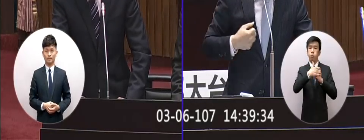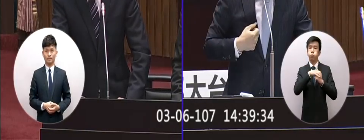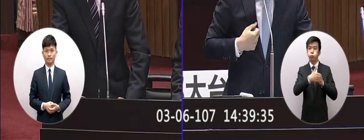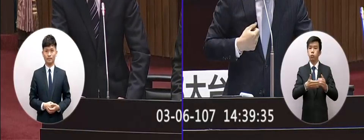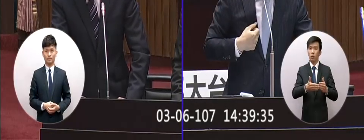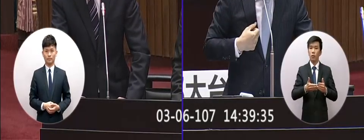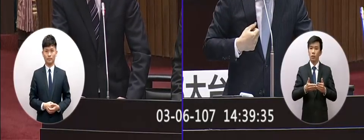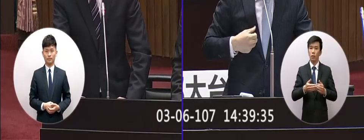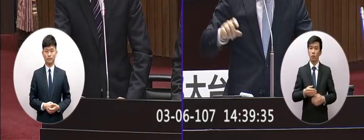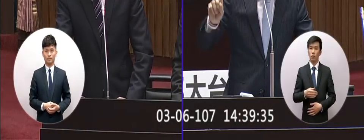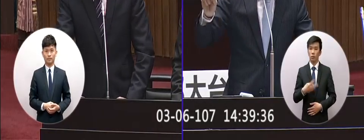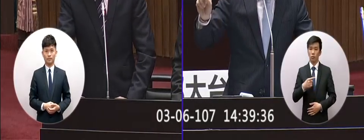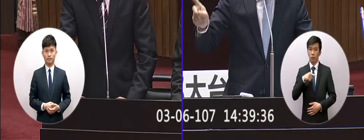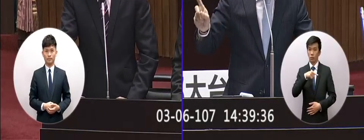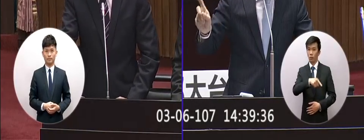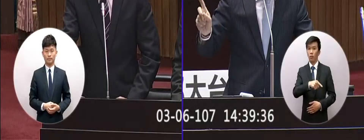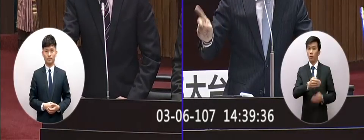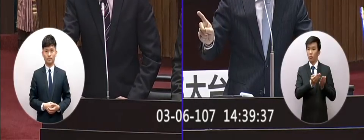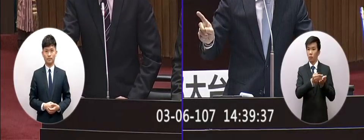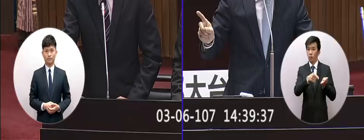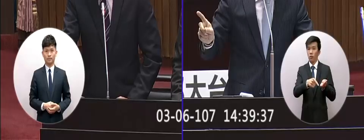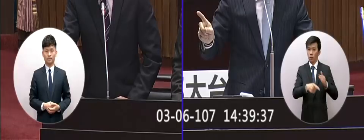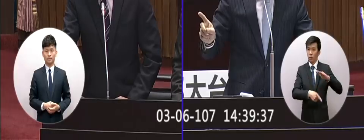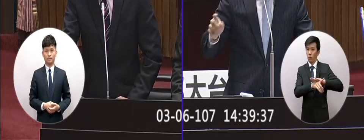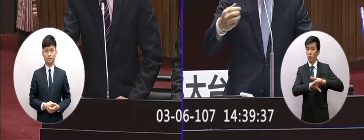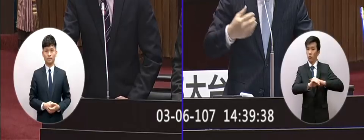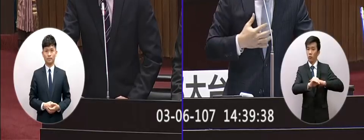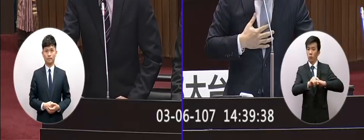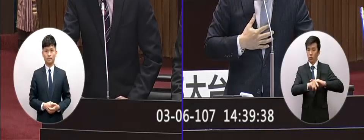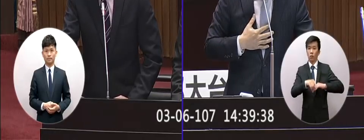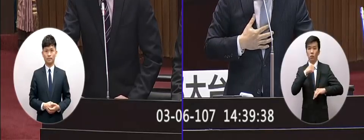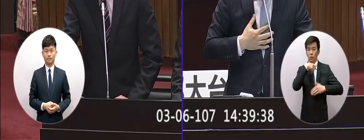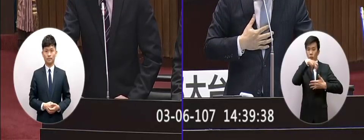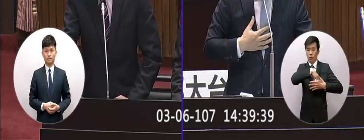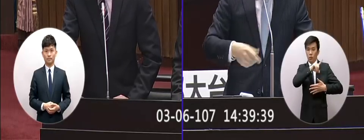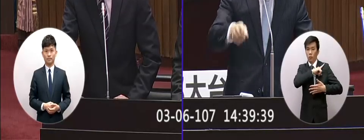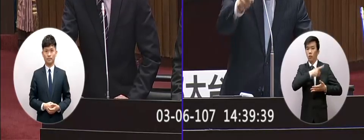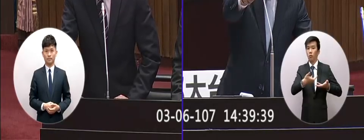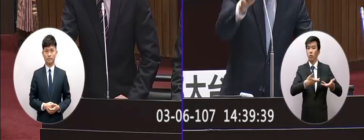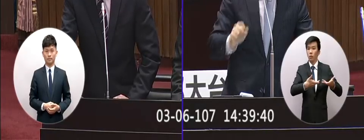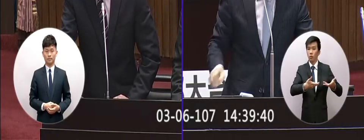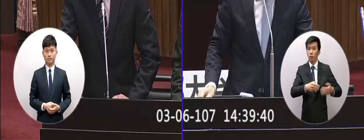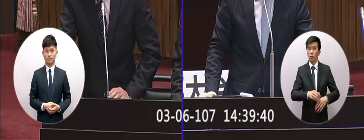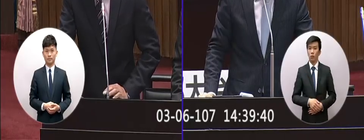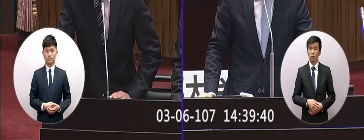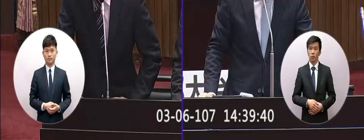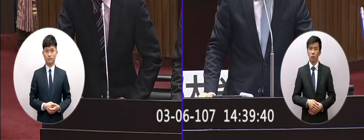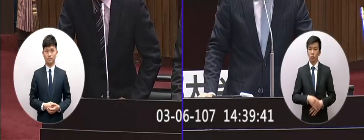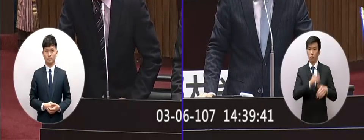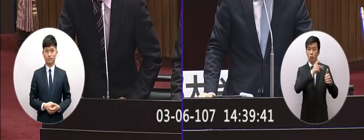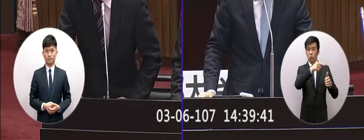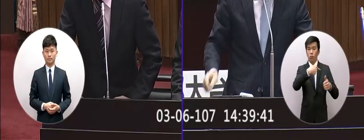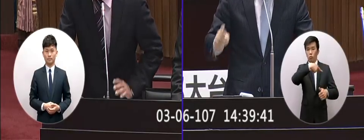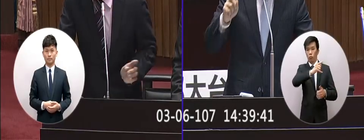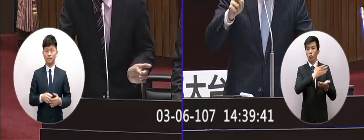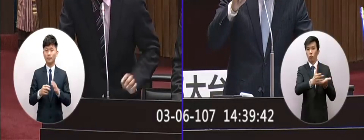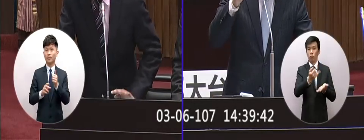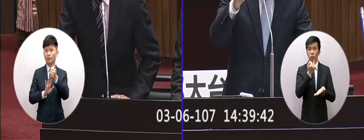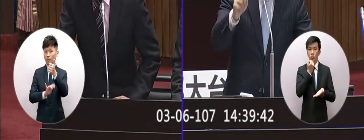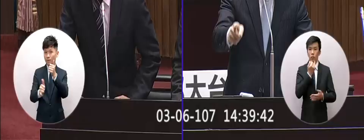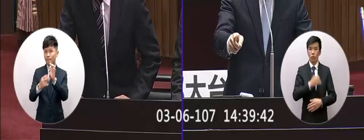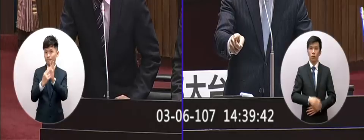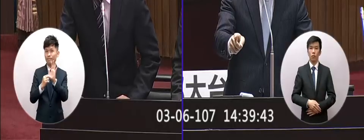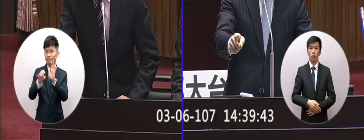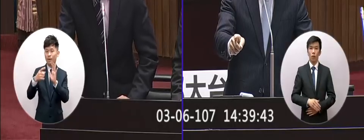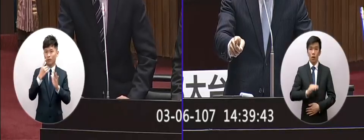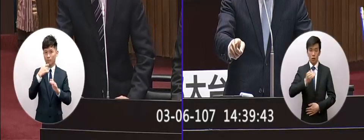反我们自己国内的法规，那是另外一件事情。那个我们可以来处理啊，你可以去处理啊， 所以跟对不对？ 但是